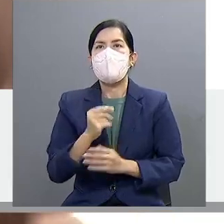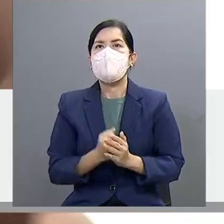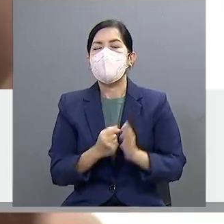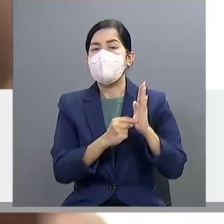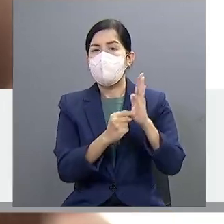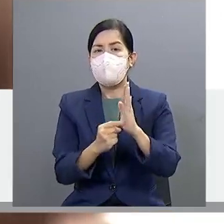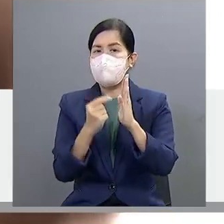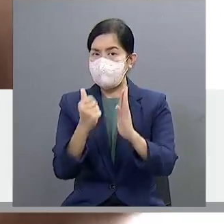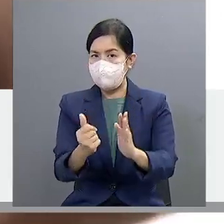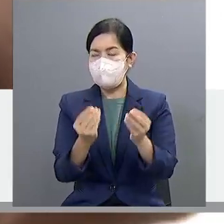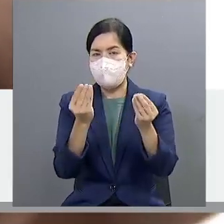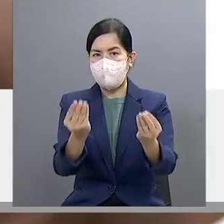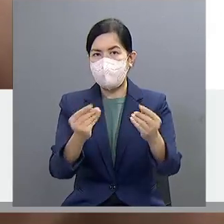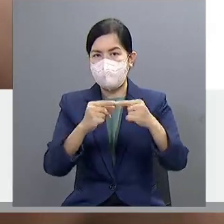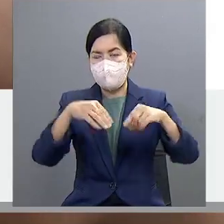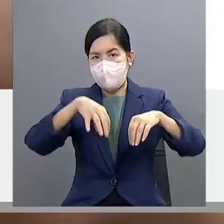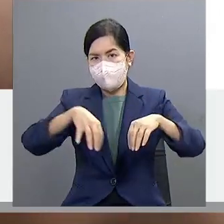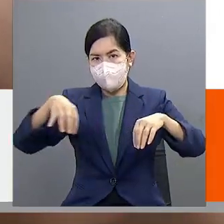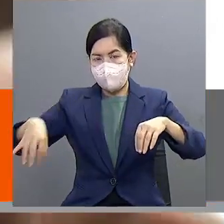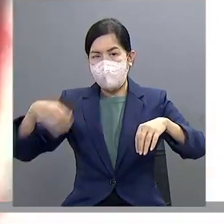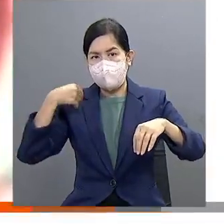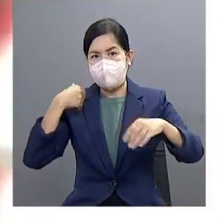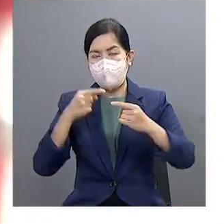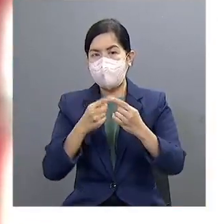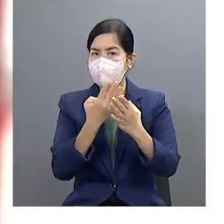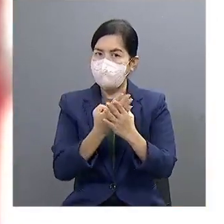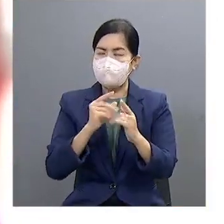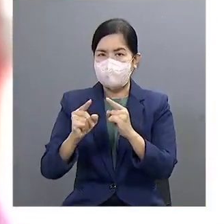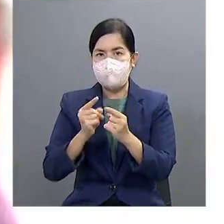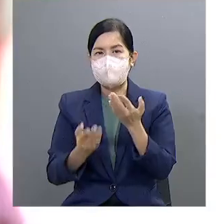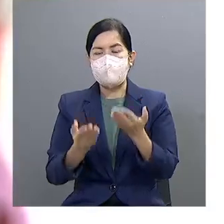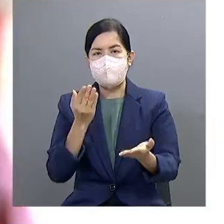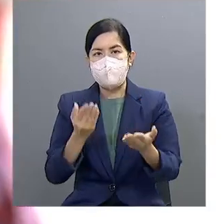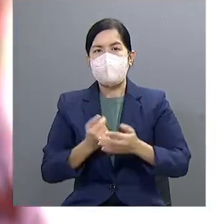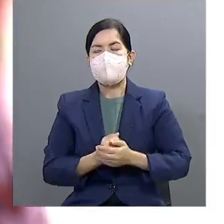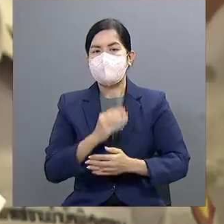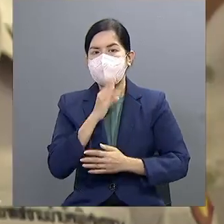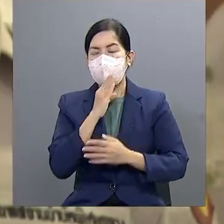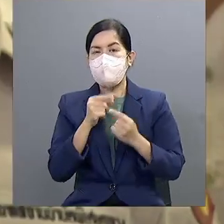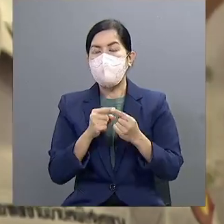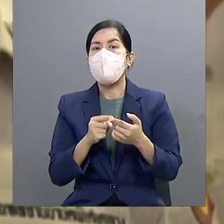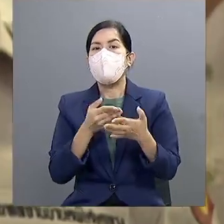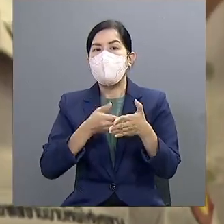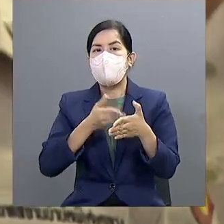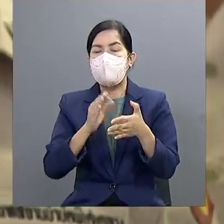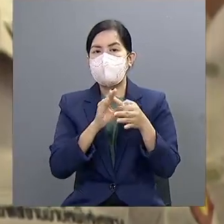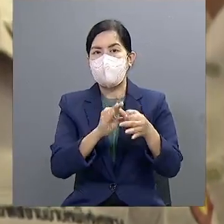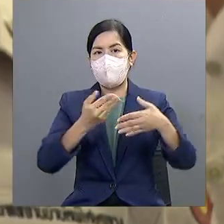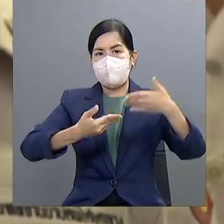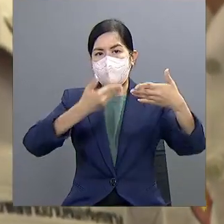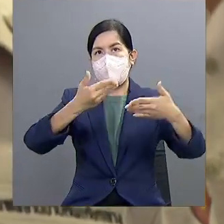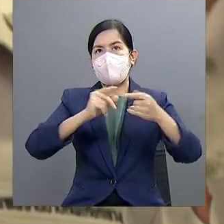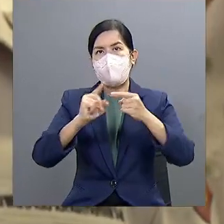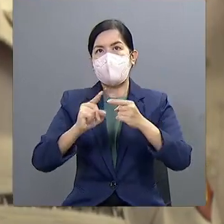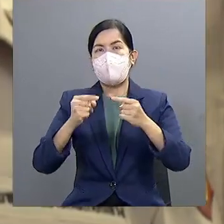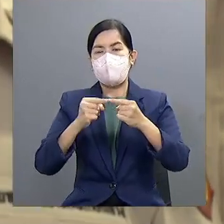ฑสถานบำบัดอื่น ถ้าผ่านกระบวนการลูกเสือหรือกระบวนการชุมชนบำบัดหรือทูบีนัมเบอร์วันแล้วเนี่ยตอนนี้เหลือ 7% ท่าน